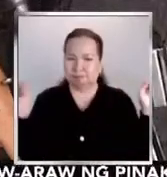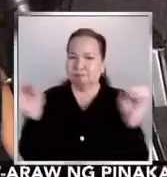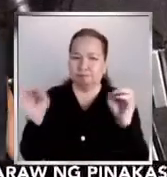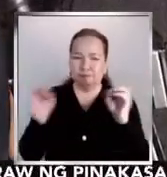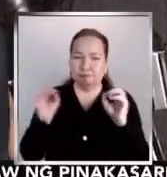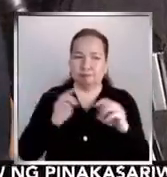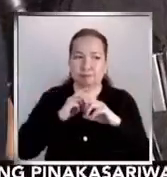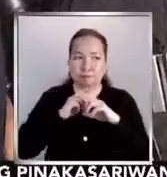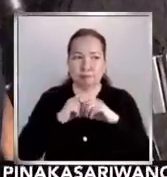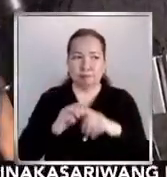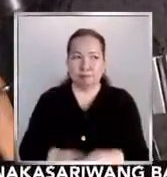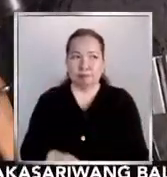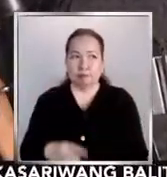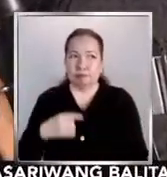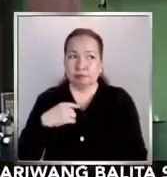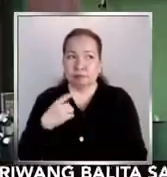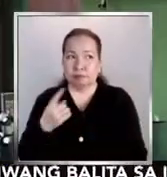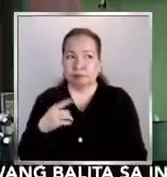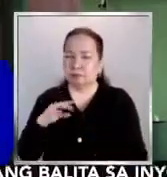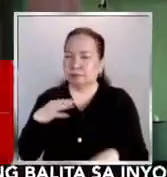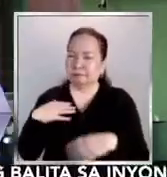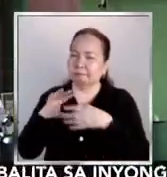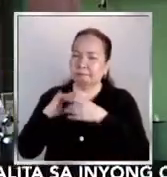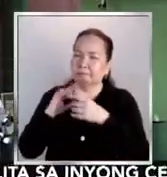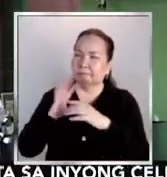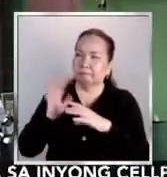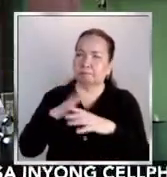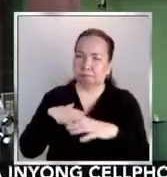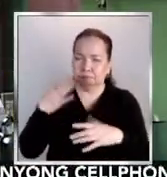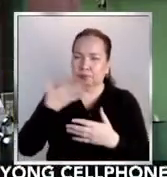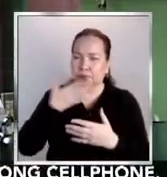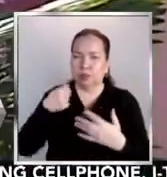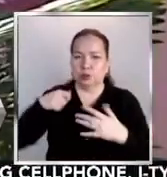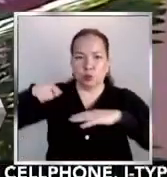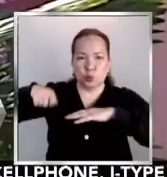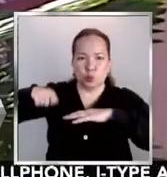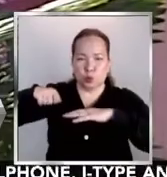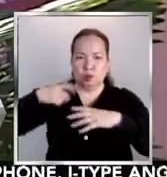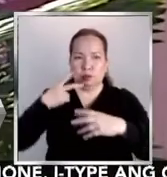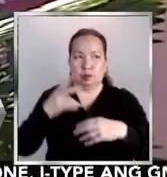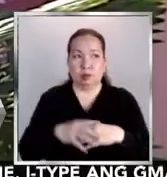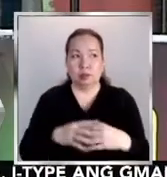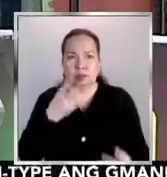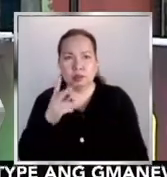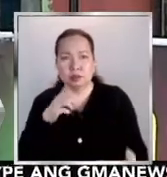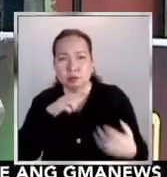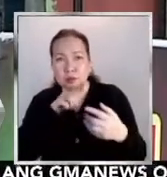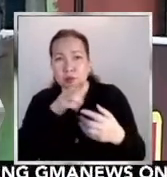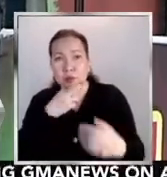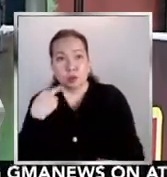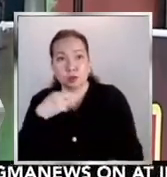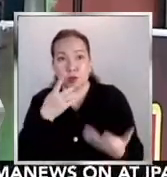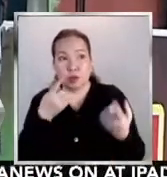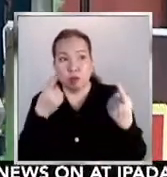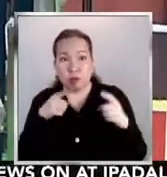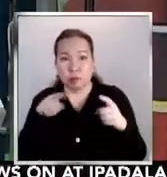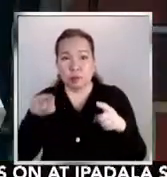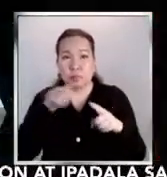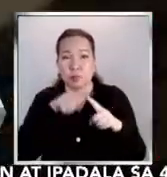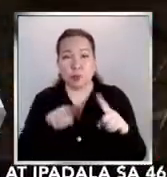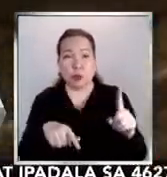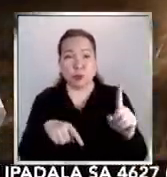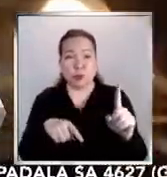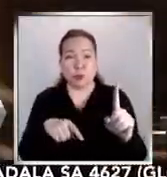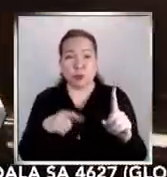Hindi po. No comment po, sa korte na lang po. Pinuntahan namin ang bar na pinangyarihan ng pamamaril, pero tumangging humarap sa amin ang pamunuan